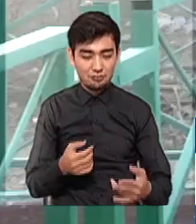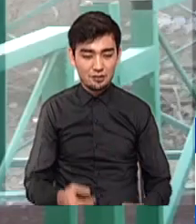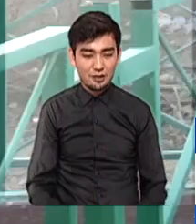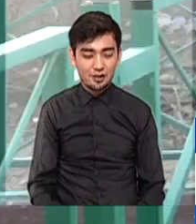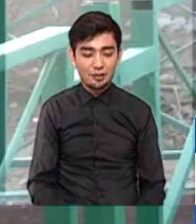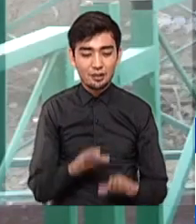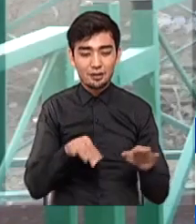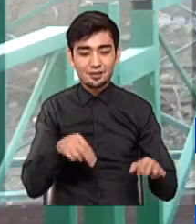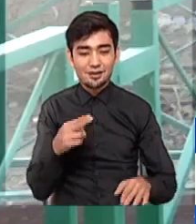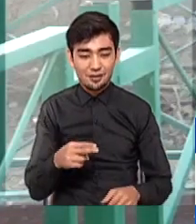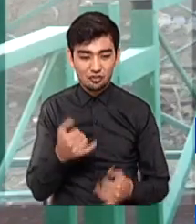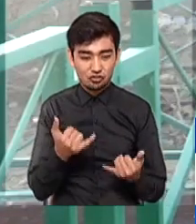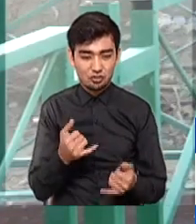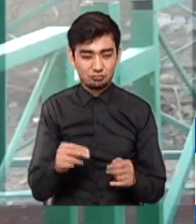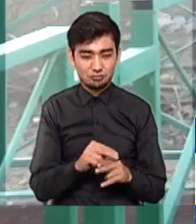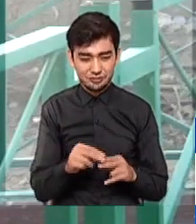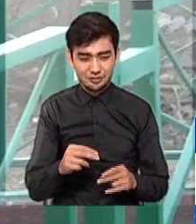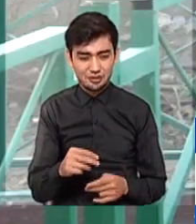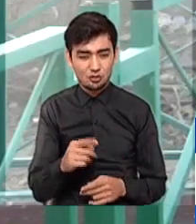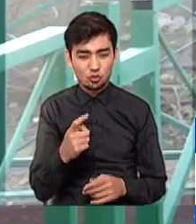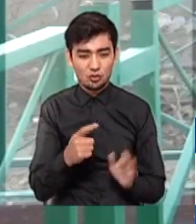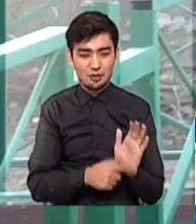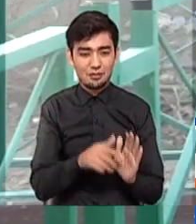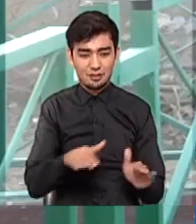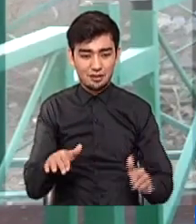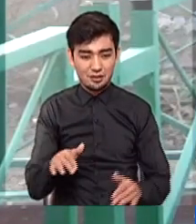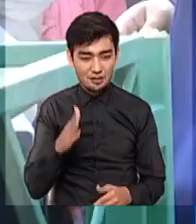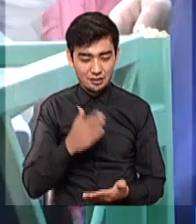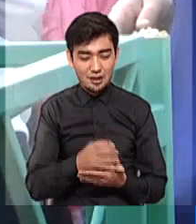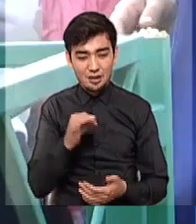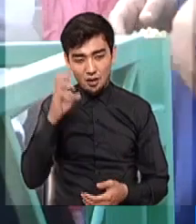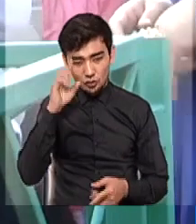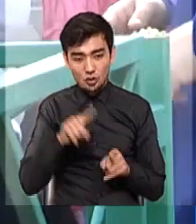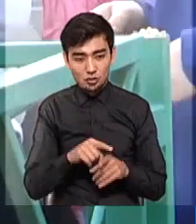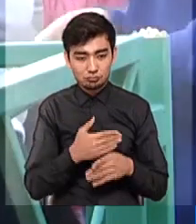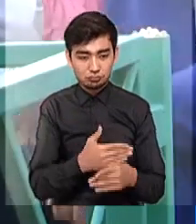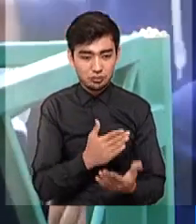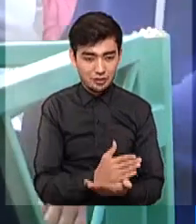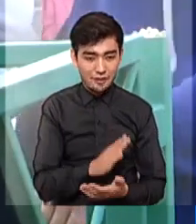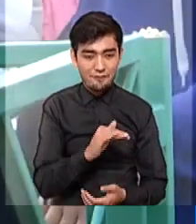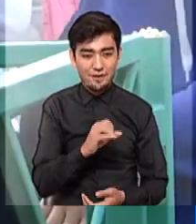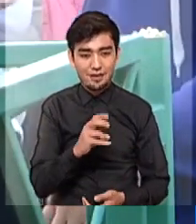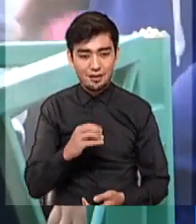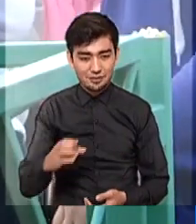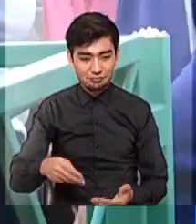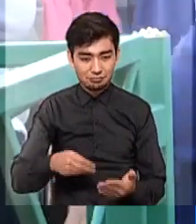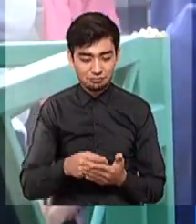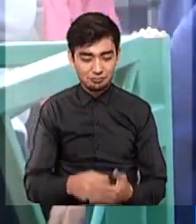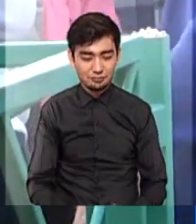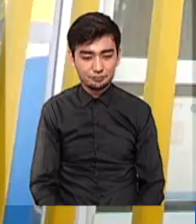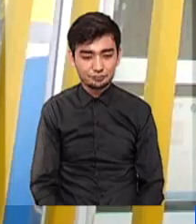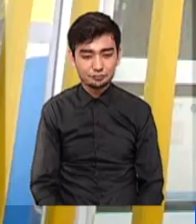в этом детском саду сейчас воспитывается 170 детей есть и поддержка от государства в виде по душевого финансирования веков